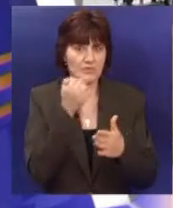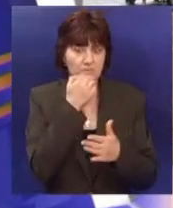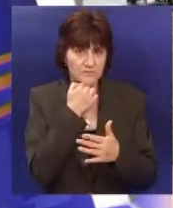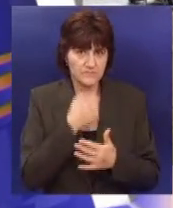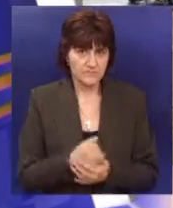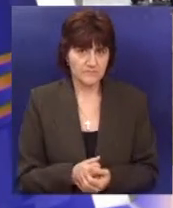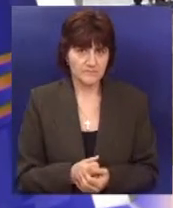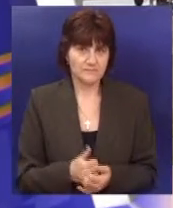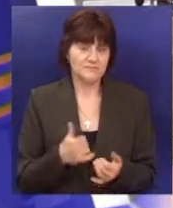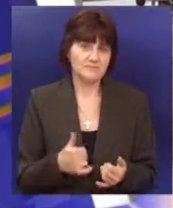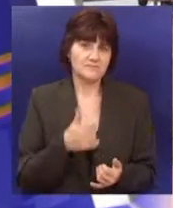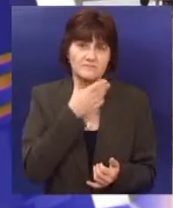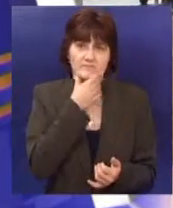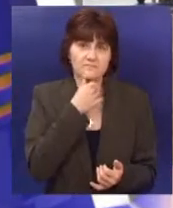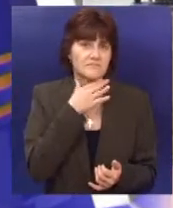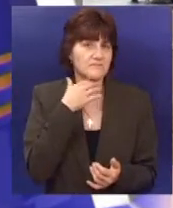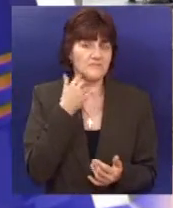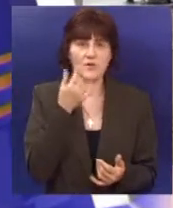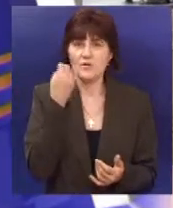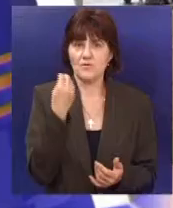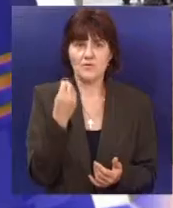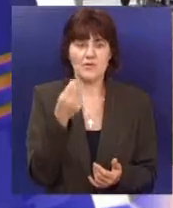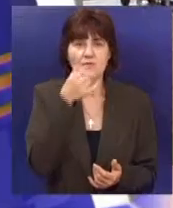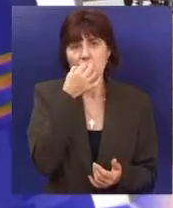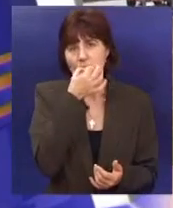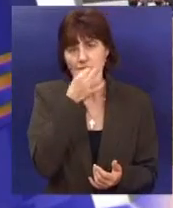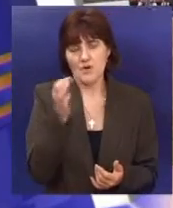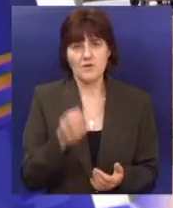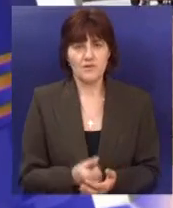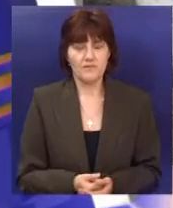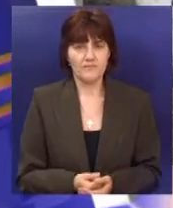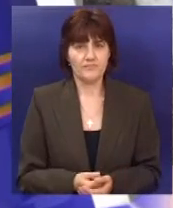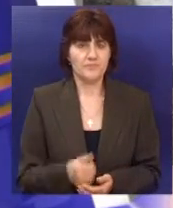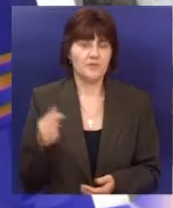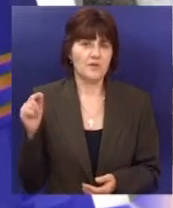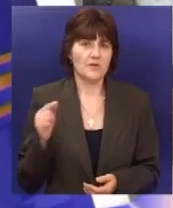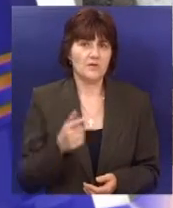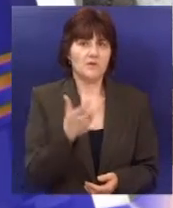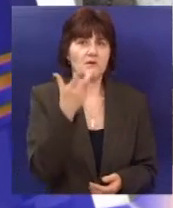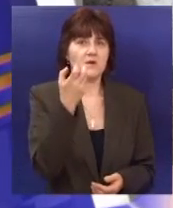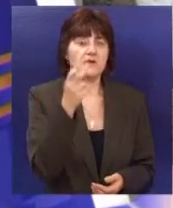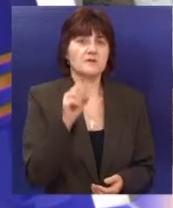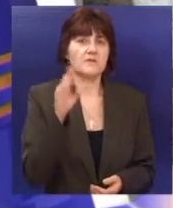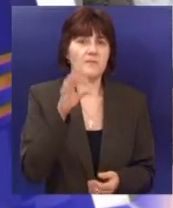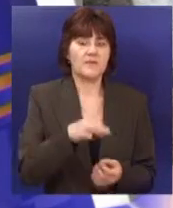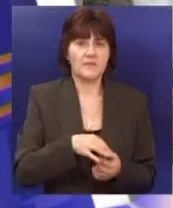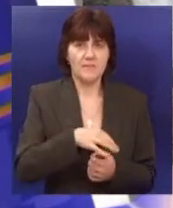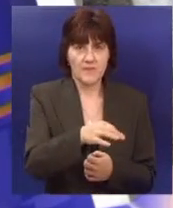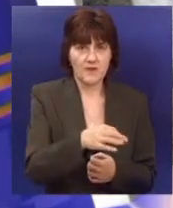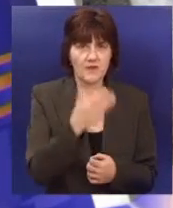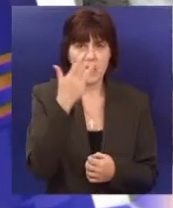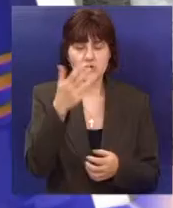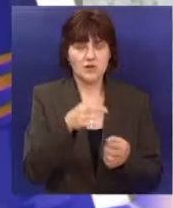put? Pa je, znači bolje nego da nije. Ulica je dugačka 315